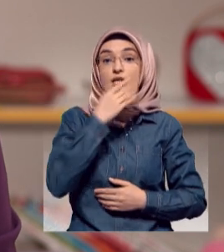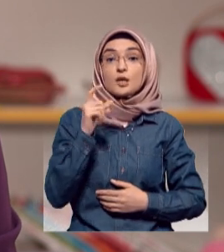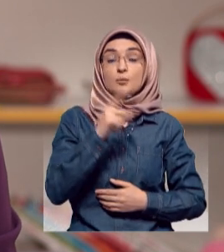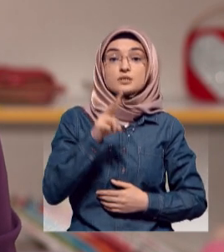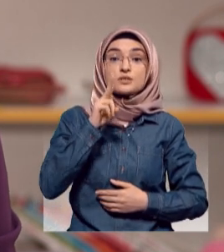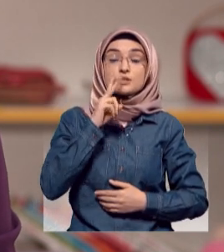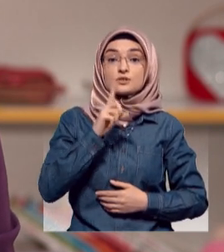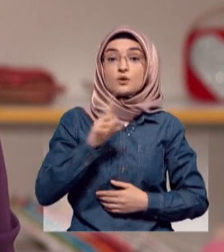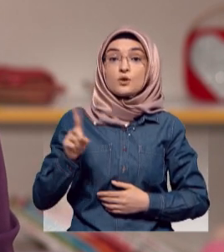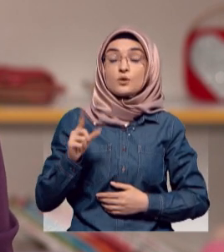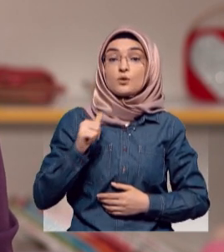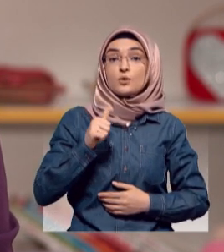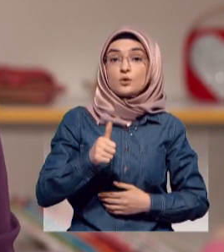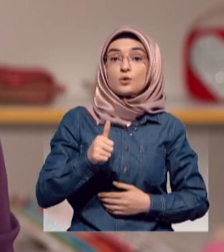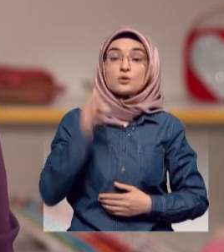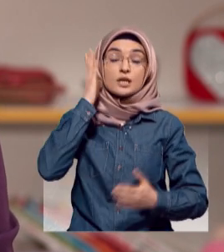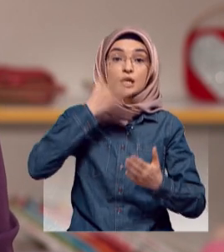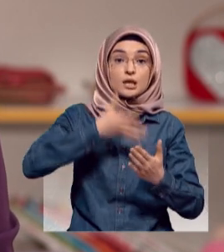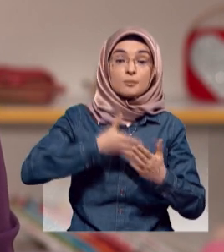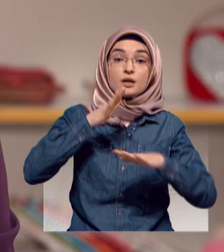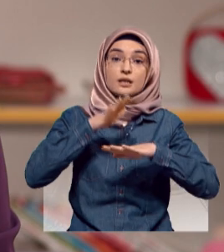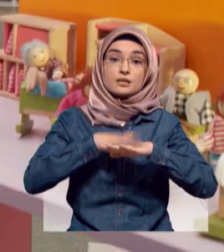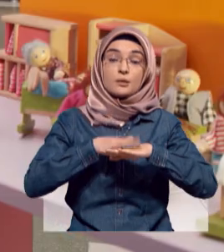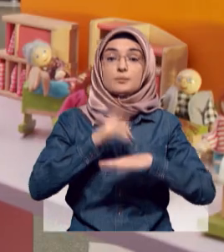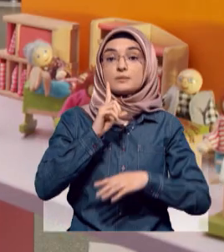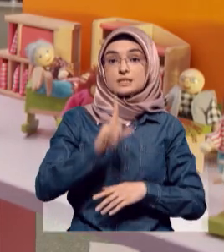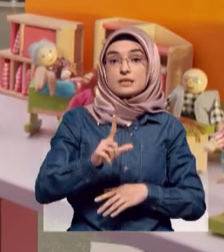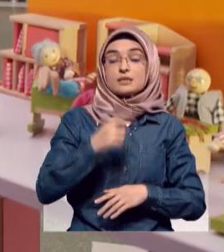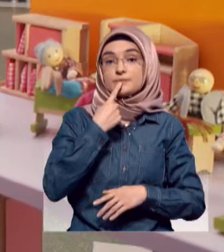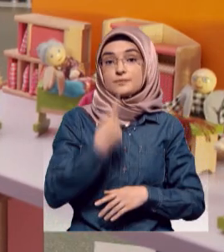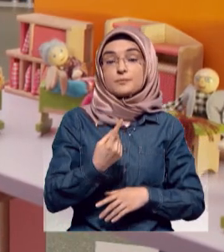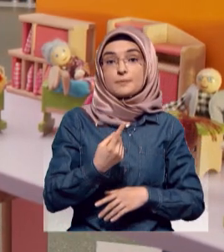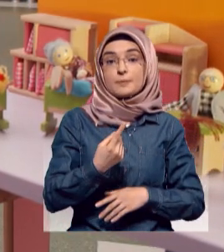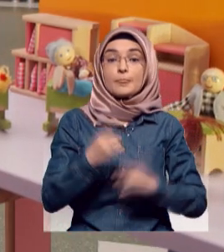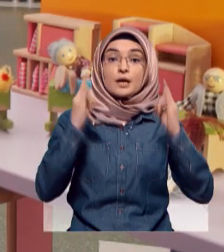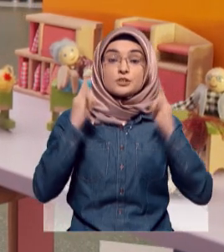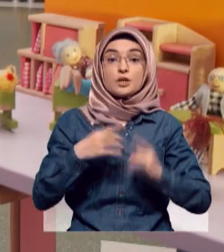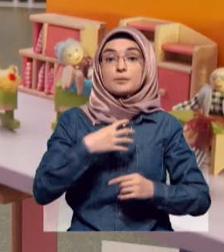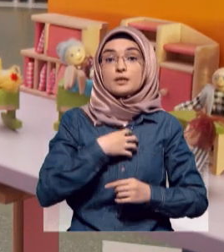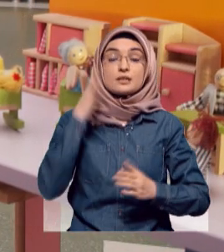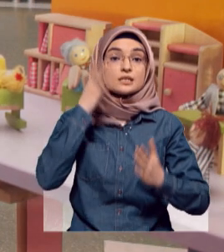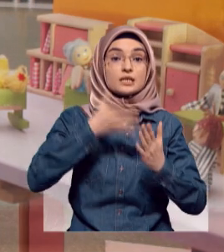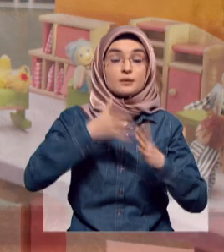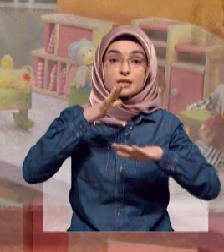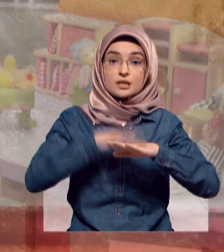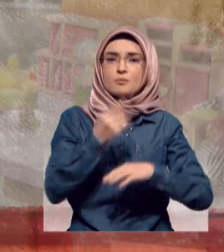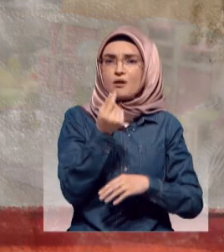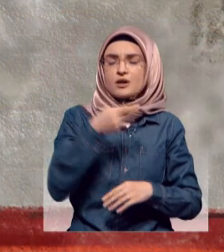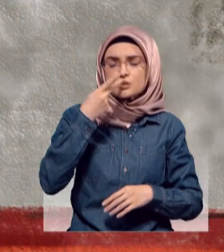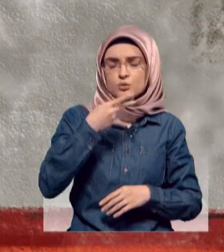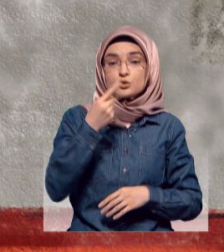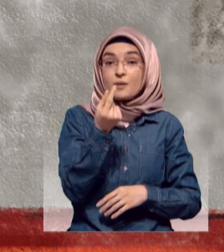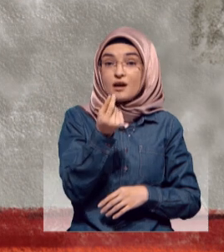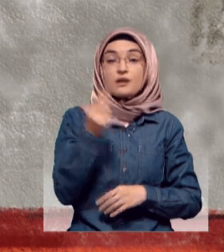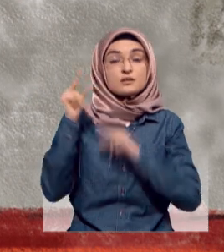günü kendini ibadete adaması demek. Camide kendisini ibadete adayıp az konuşup